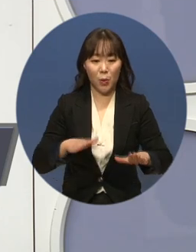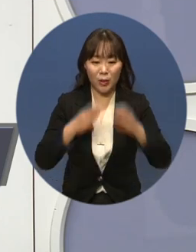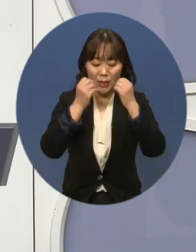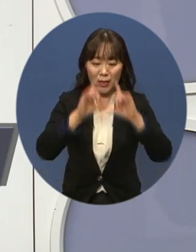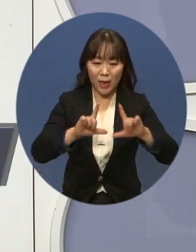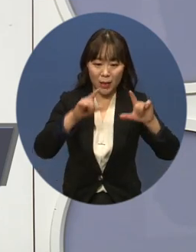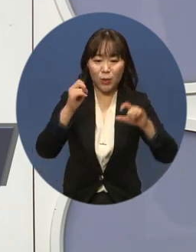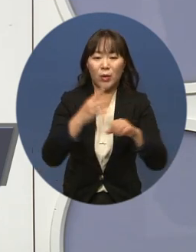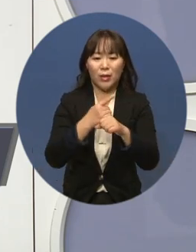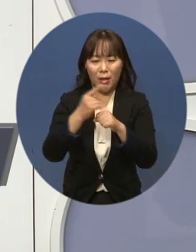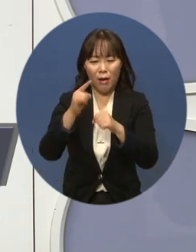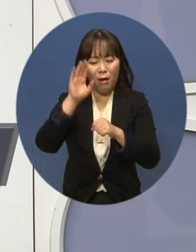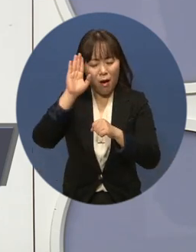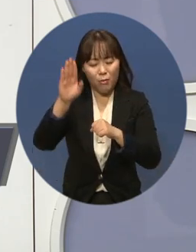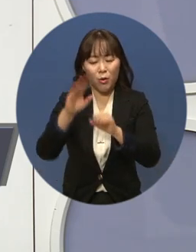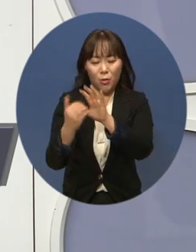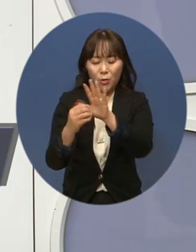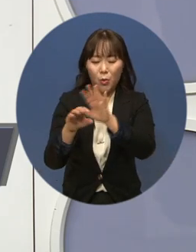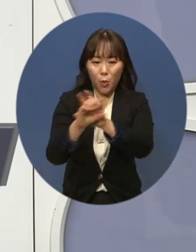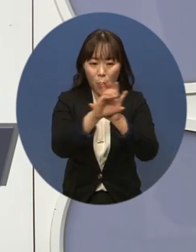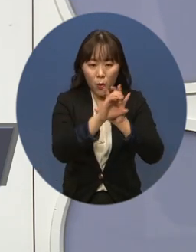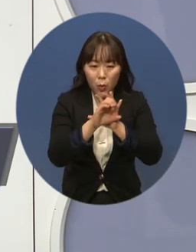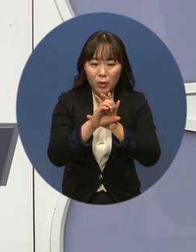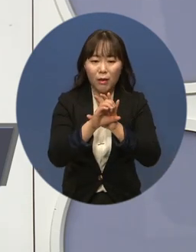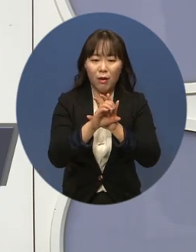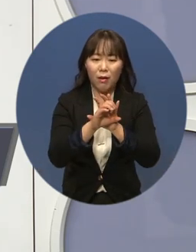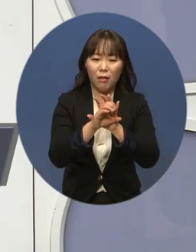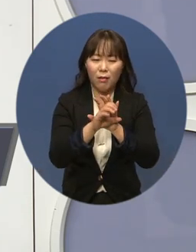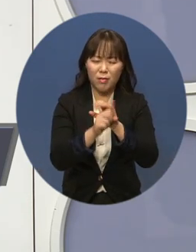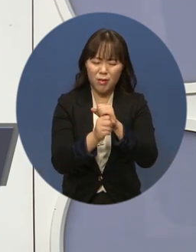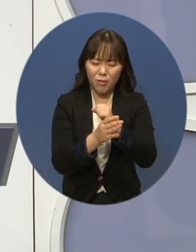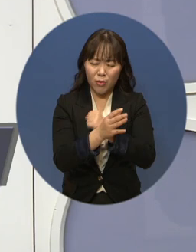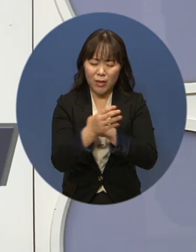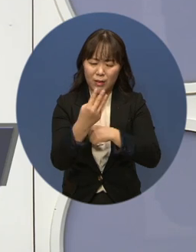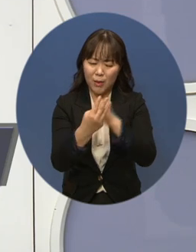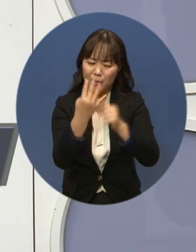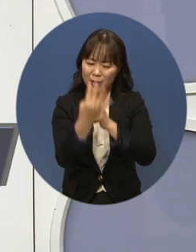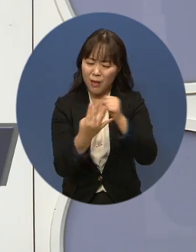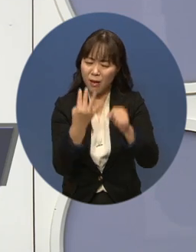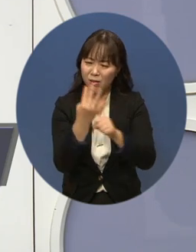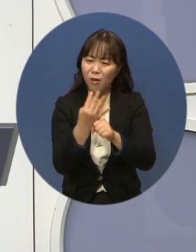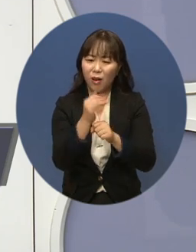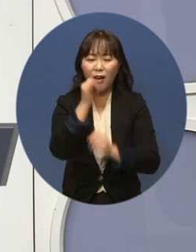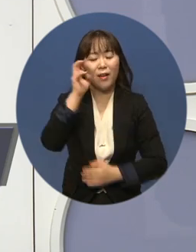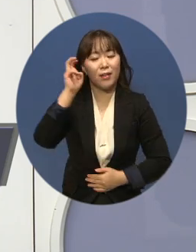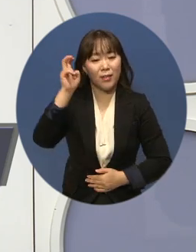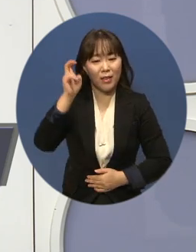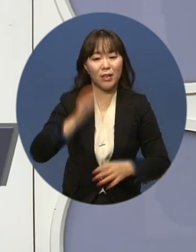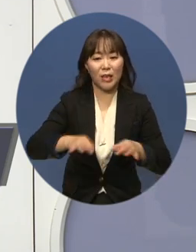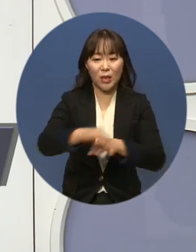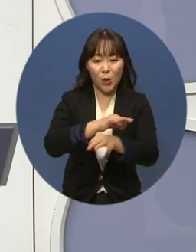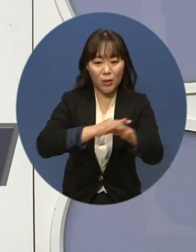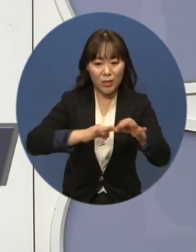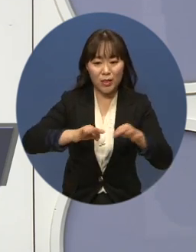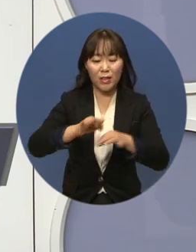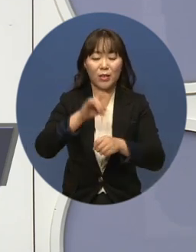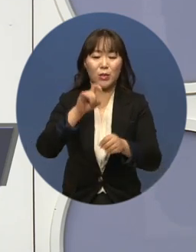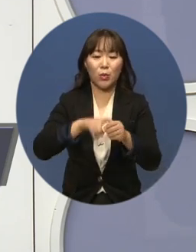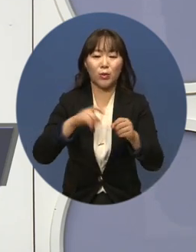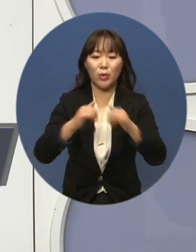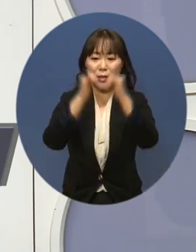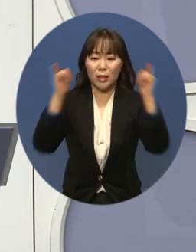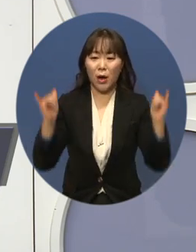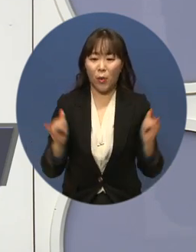내년 앞으로 아마 코로나19 영향이 한 3, 4년 갈 텐데 아무래도 경제적으로 또 이렇게